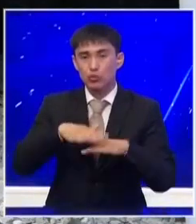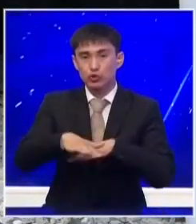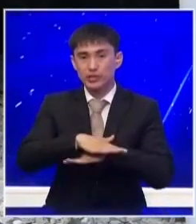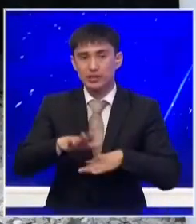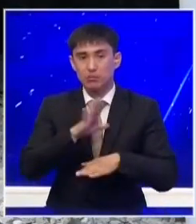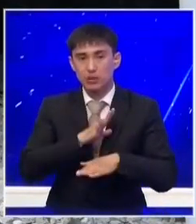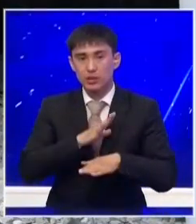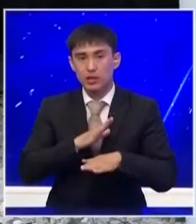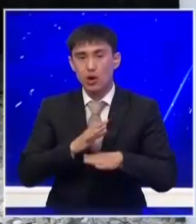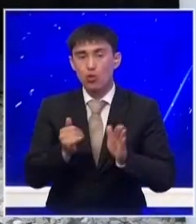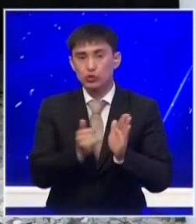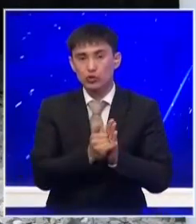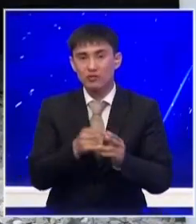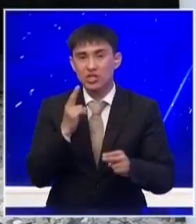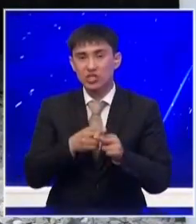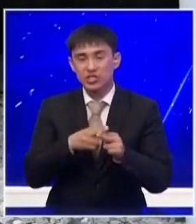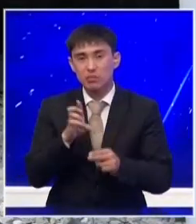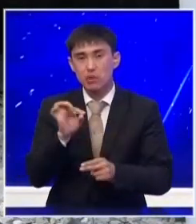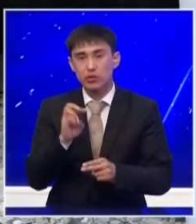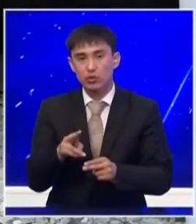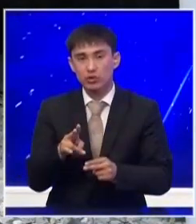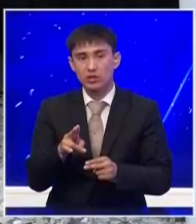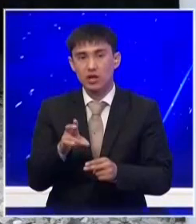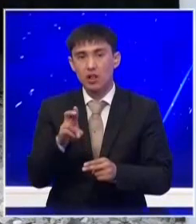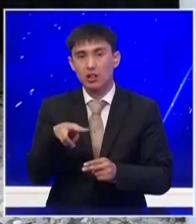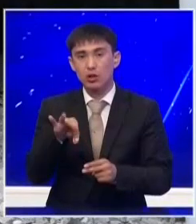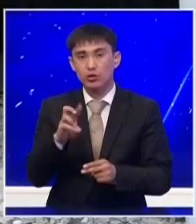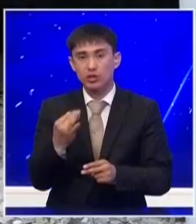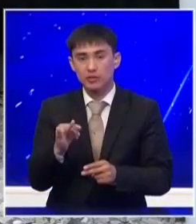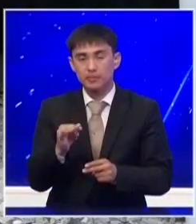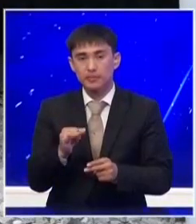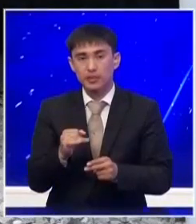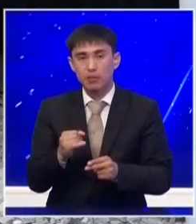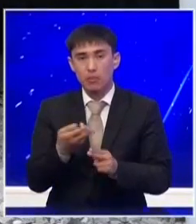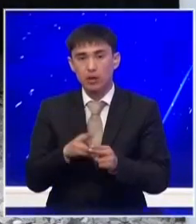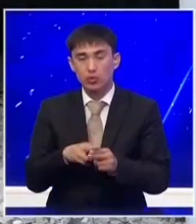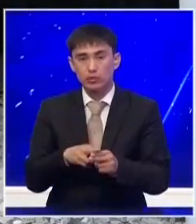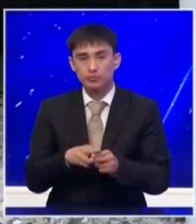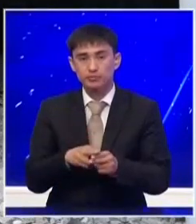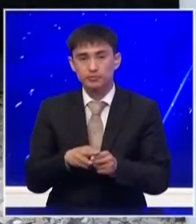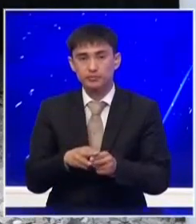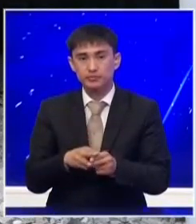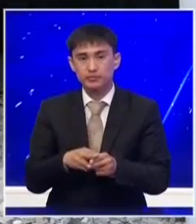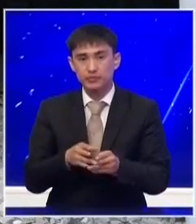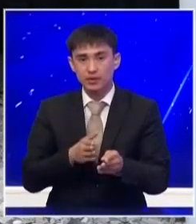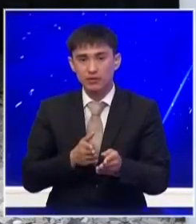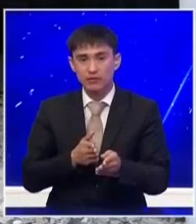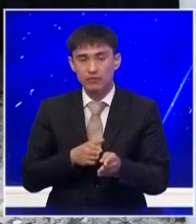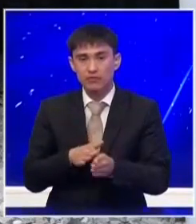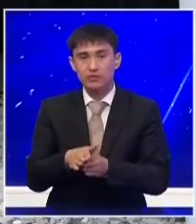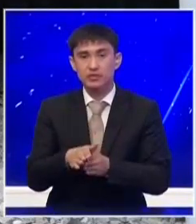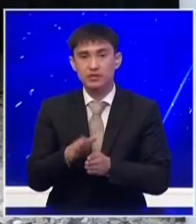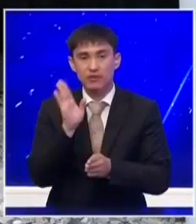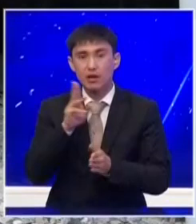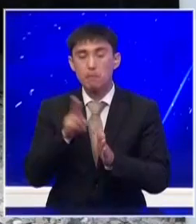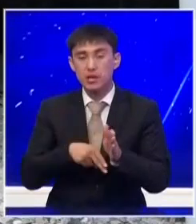были уложены железобетонные лотки, по которым движется вода без